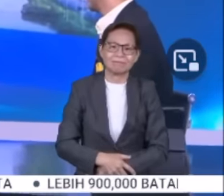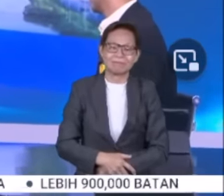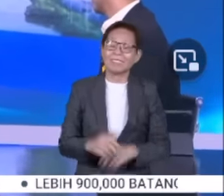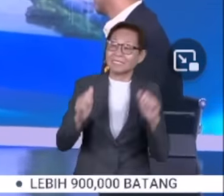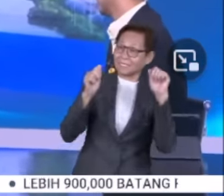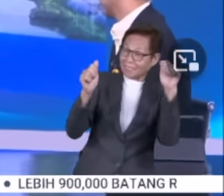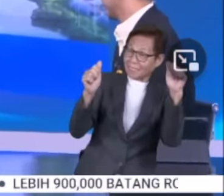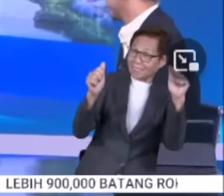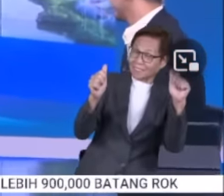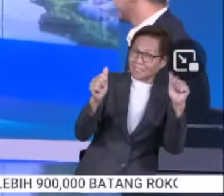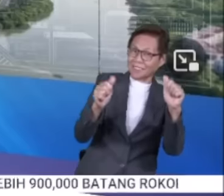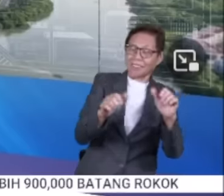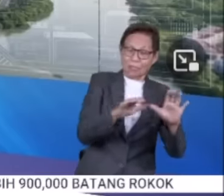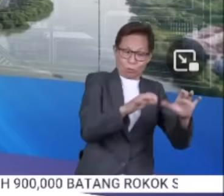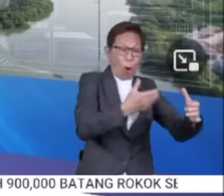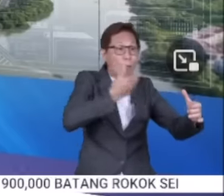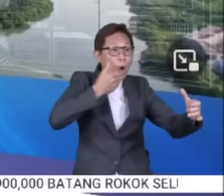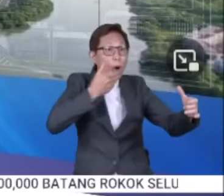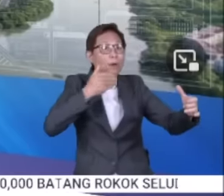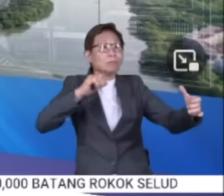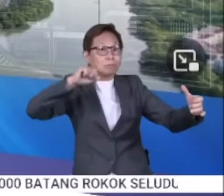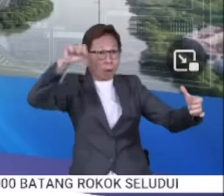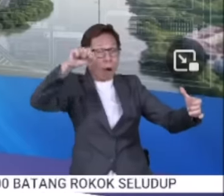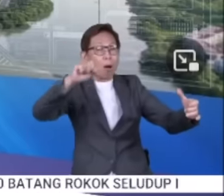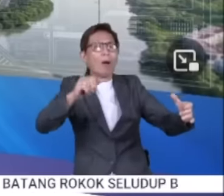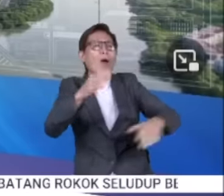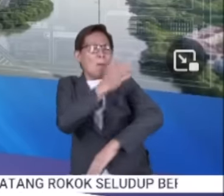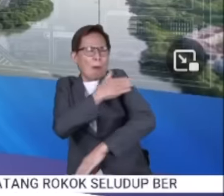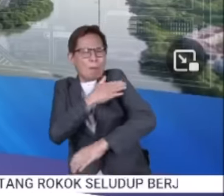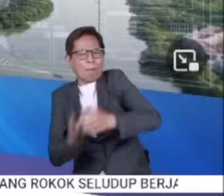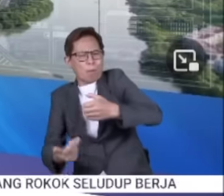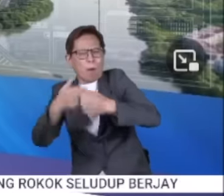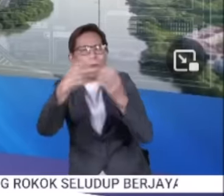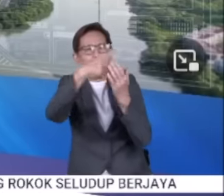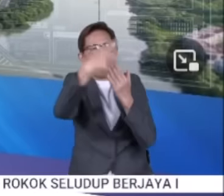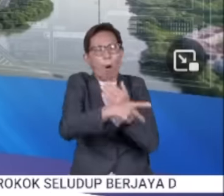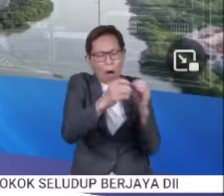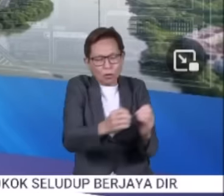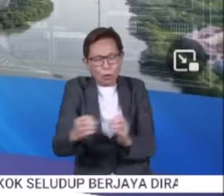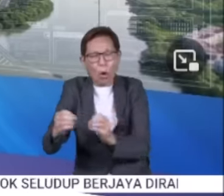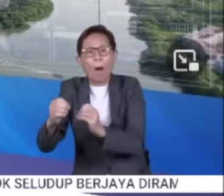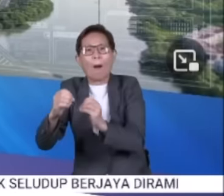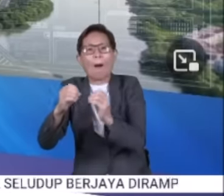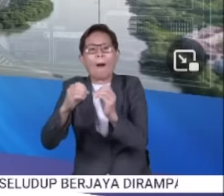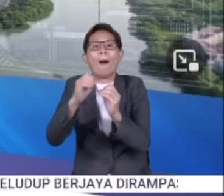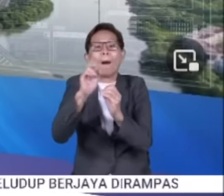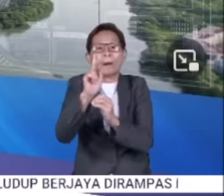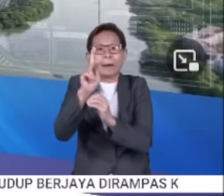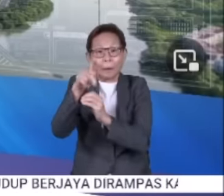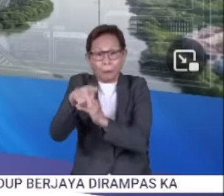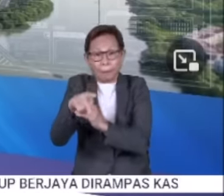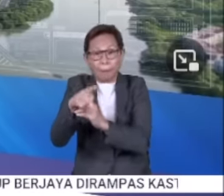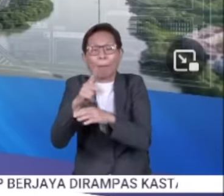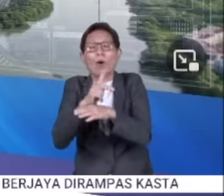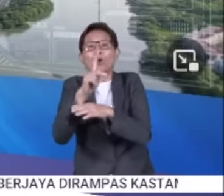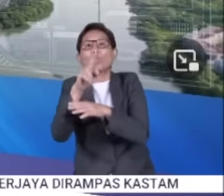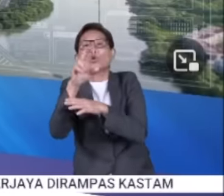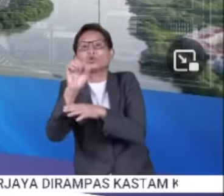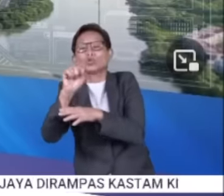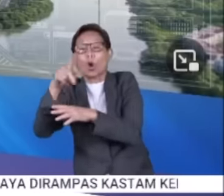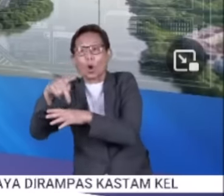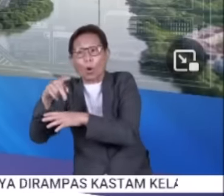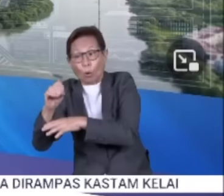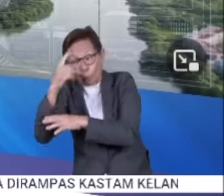Ya sahih, golongan belia negeri ini digesa menyertai program keusahawanan anjuran Kementerian Pembangunan Usahawan dan Koperasi KUSKOP